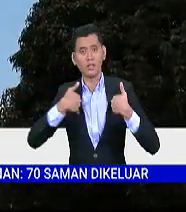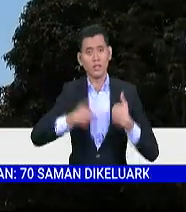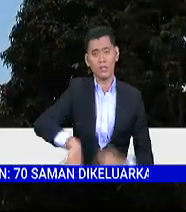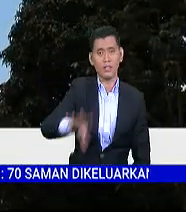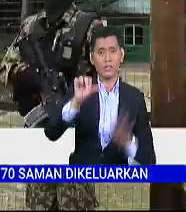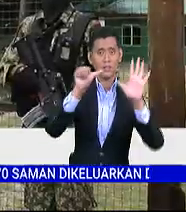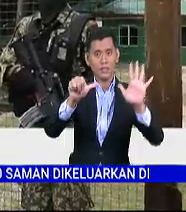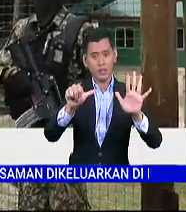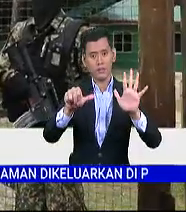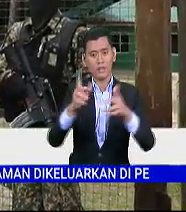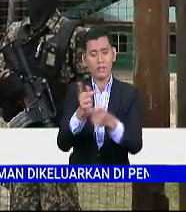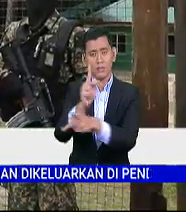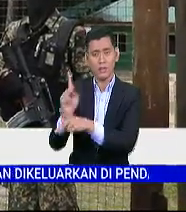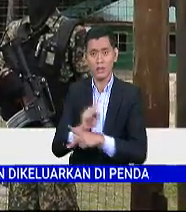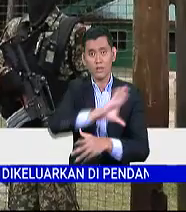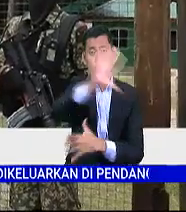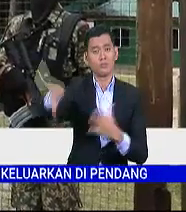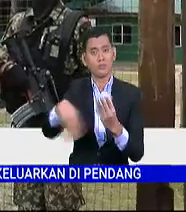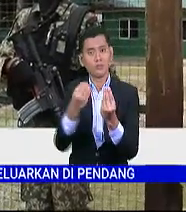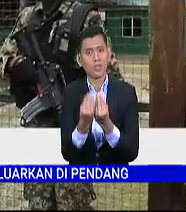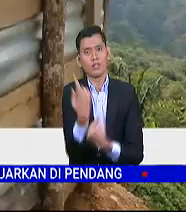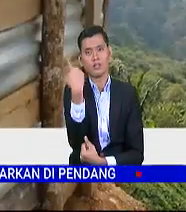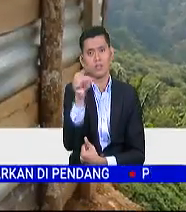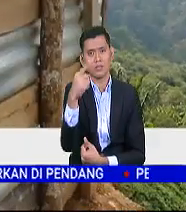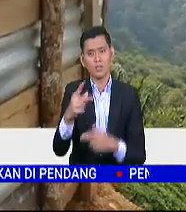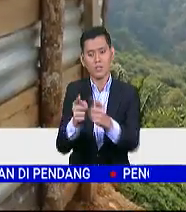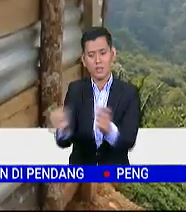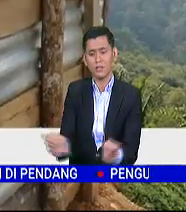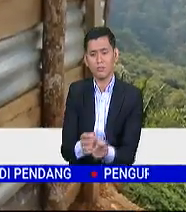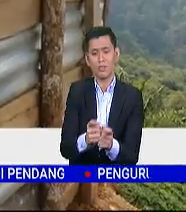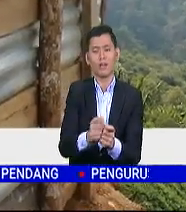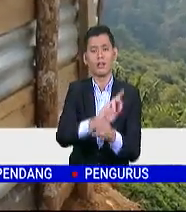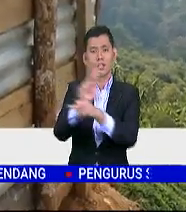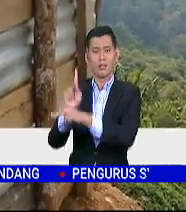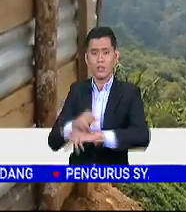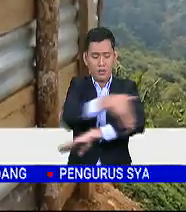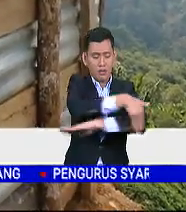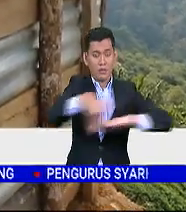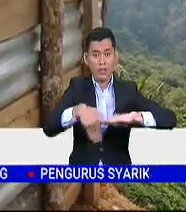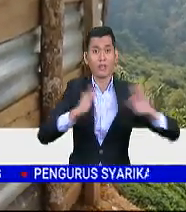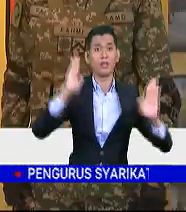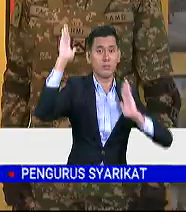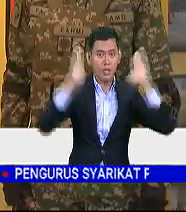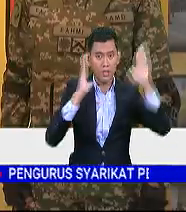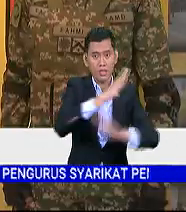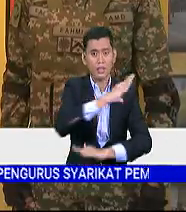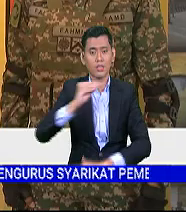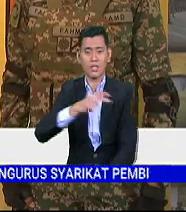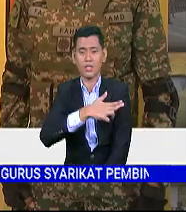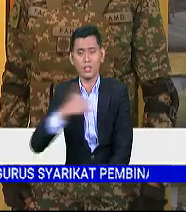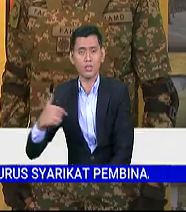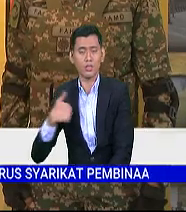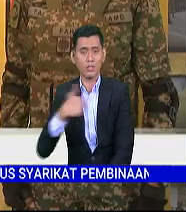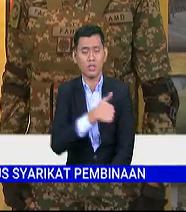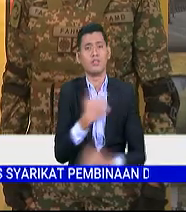kawalan sedia ada, menjadikan jumlah keseluruhan 11 pos kawalan bagi sempadan Malaysia-Indonesia. Kita sedang dalam